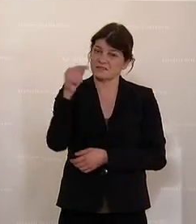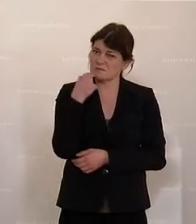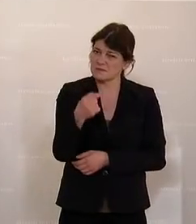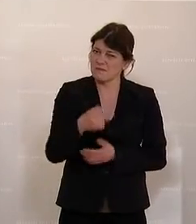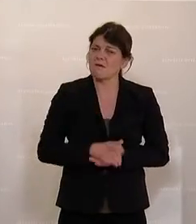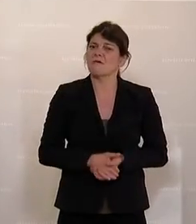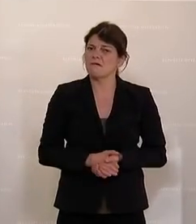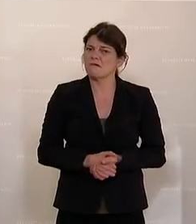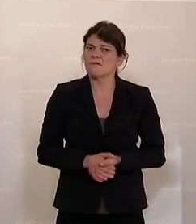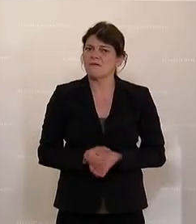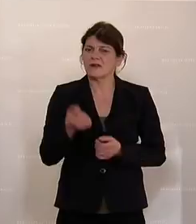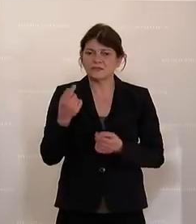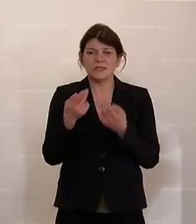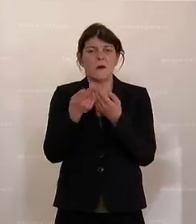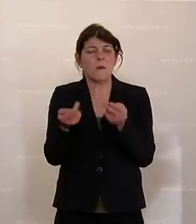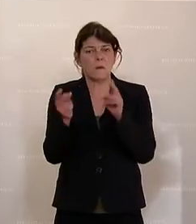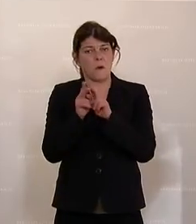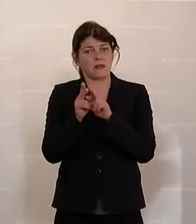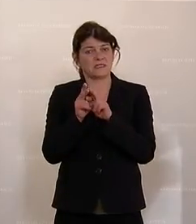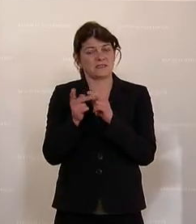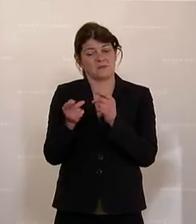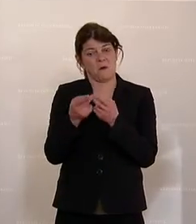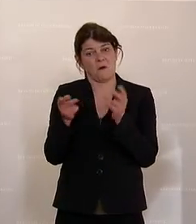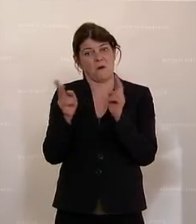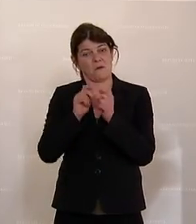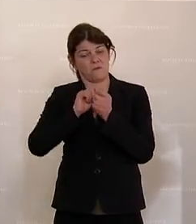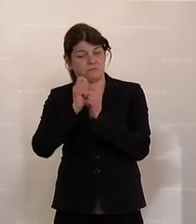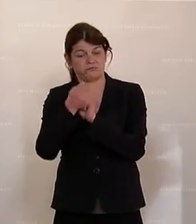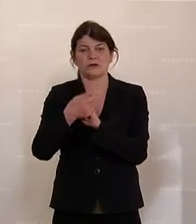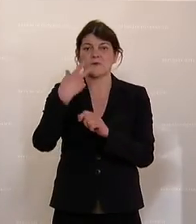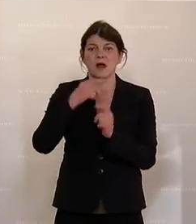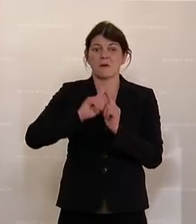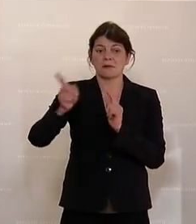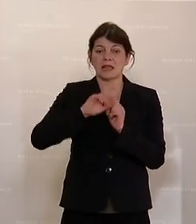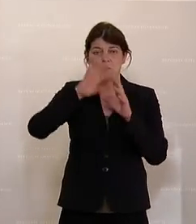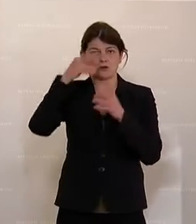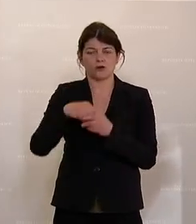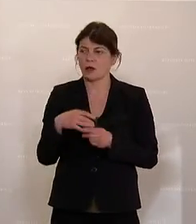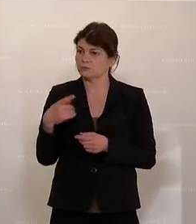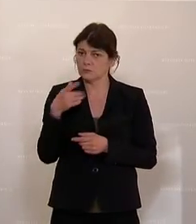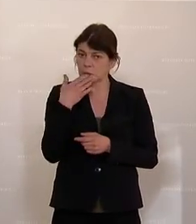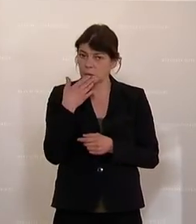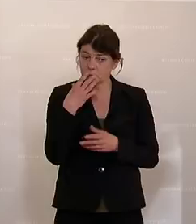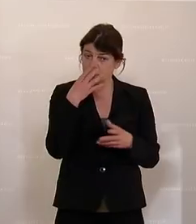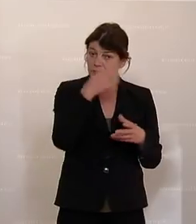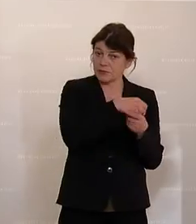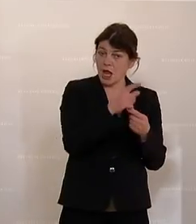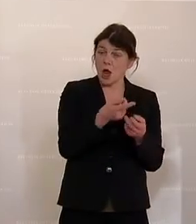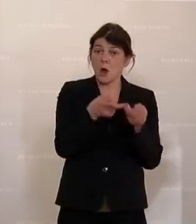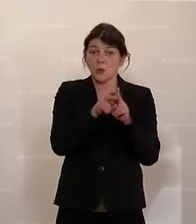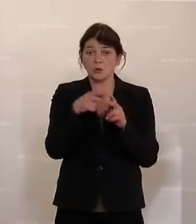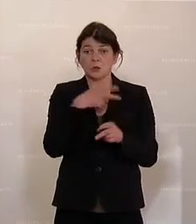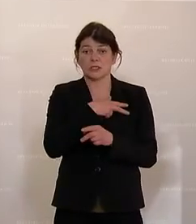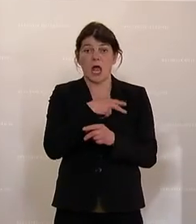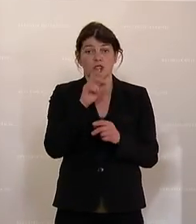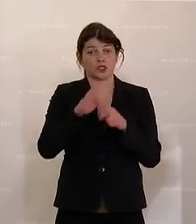dass die Ökologisierung des Pendlerpauschales nicht Bestandteil der ökosozialen Steuerreform ist. Und